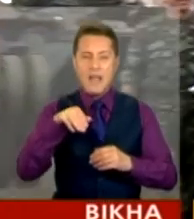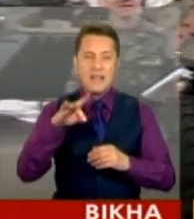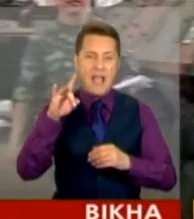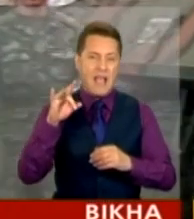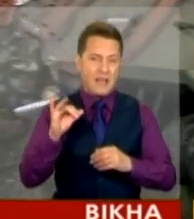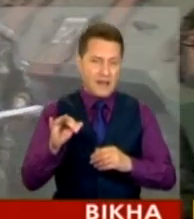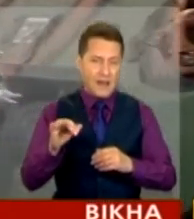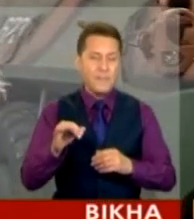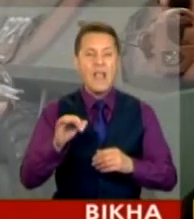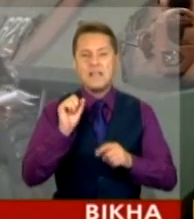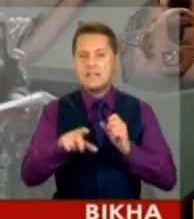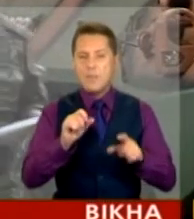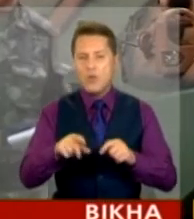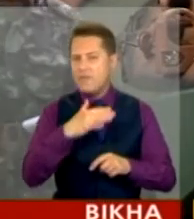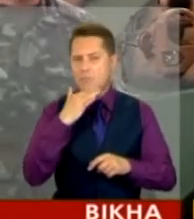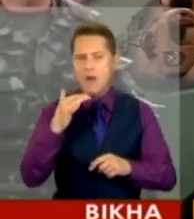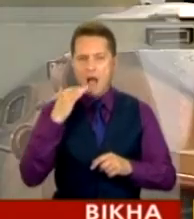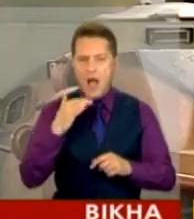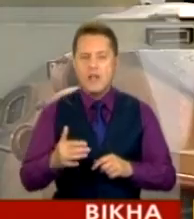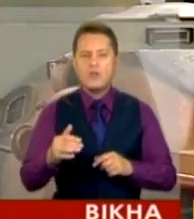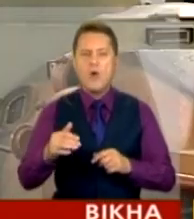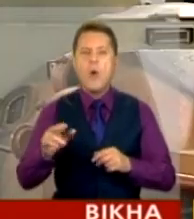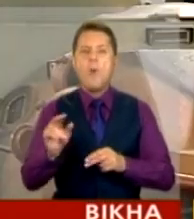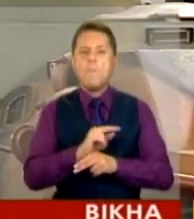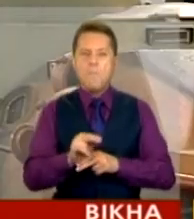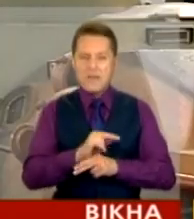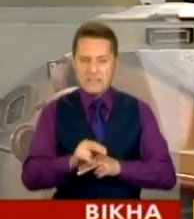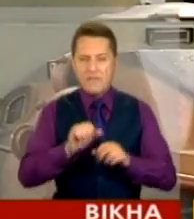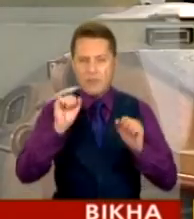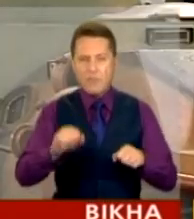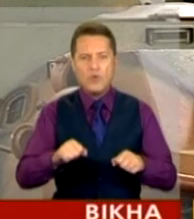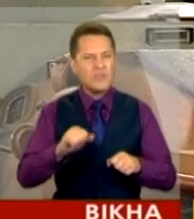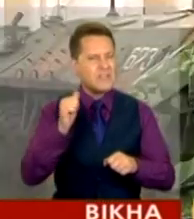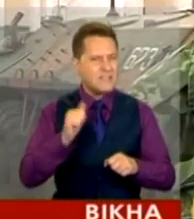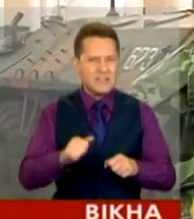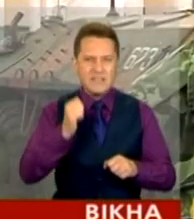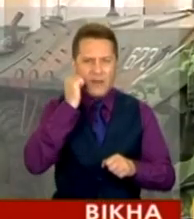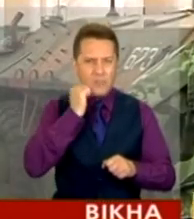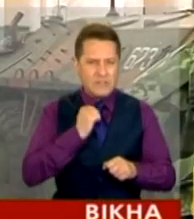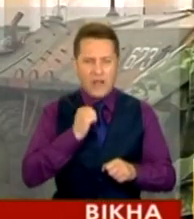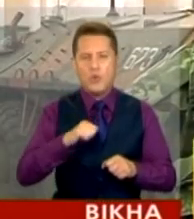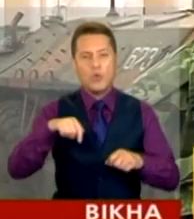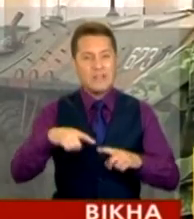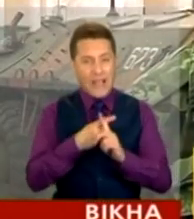озброєнь тепер замовлень не бракує. І поставити на колеса тут можуть навіть зовсім занедбану техніку. Вже більше,